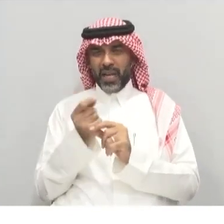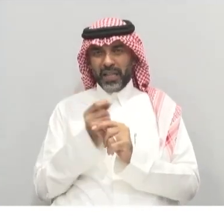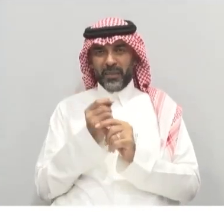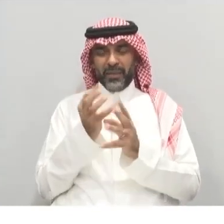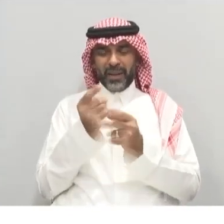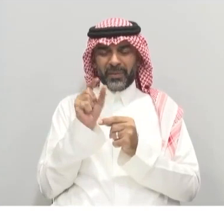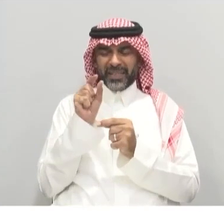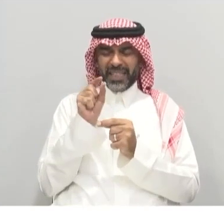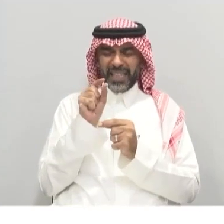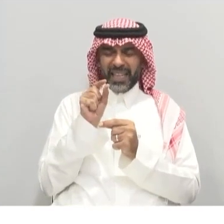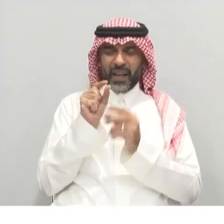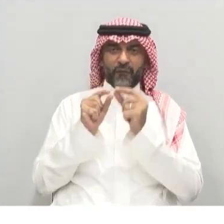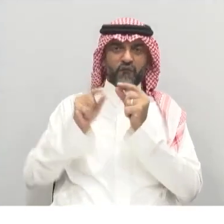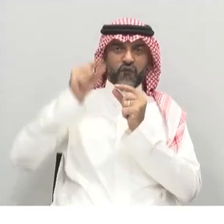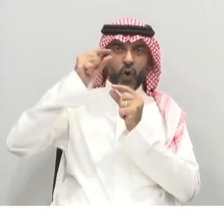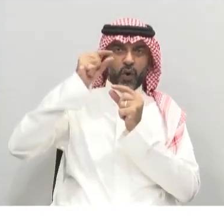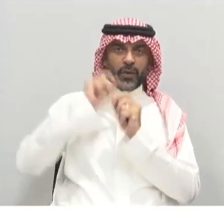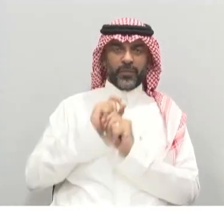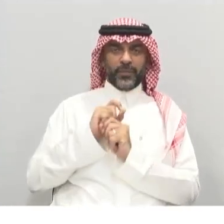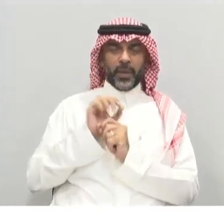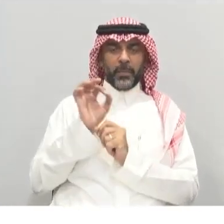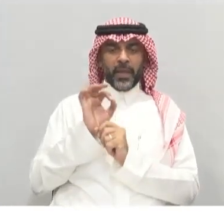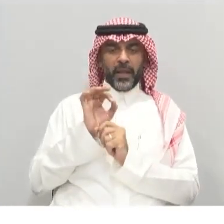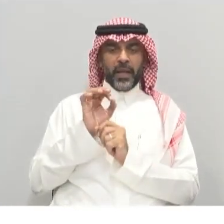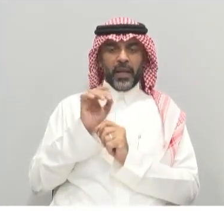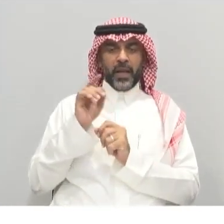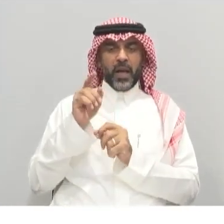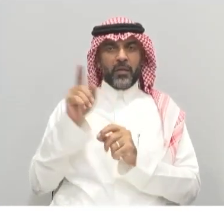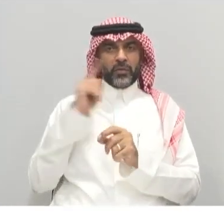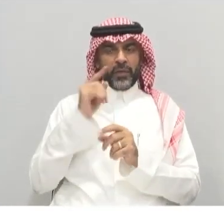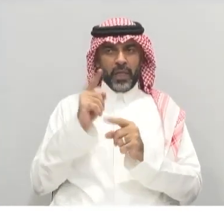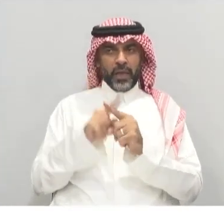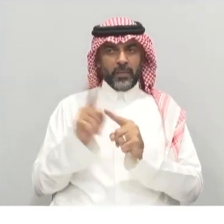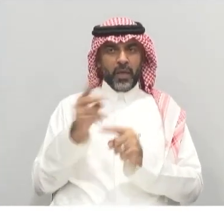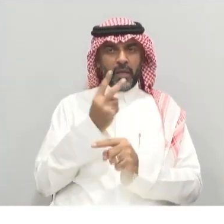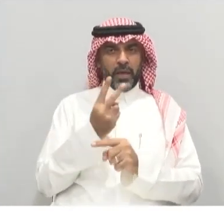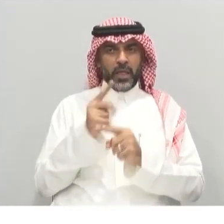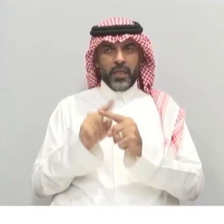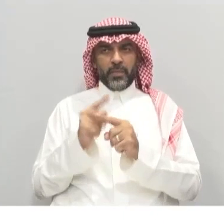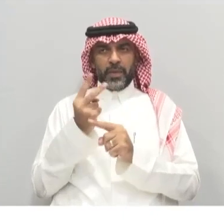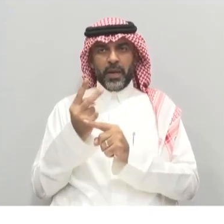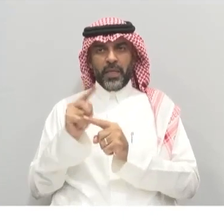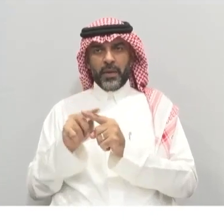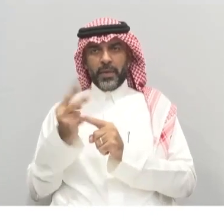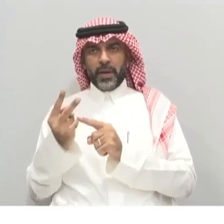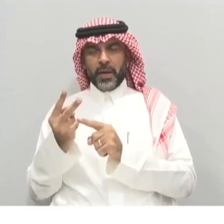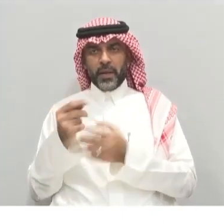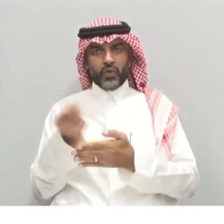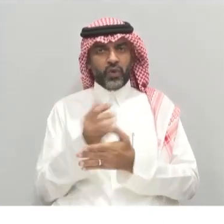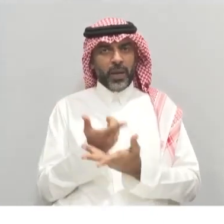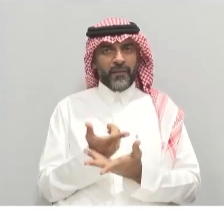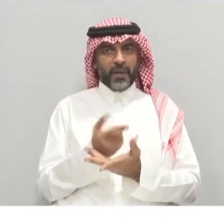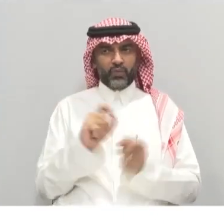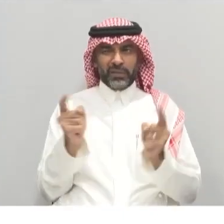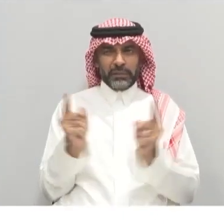على اليمين وفوق الرقم الاساسي مثل عمليه الضرب اثنين ضرب اثنين ضرب اثنين تكتب ك2